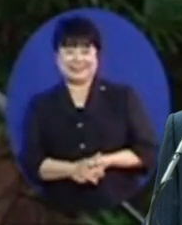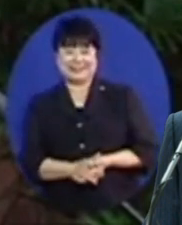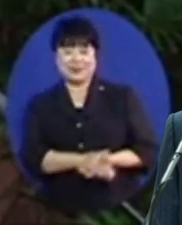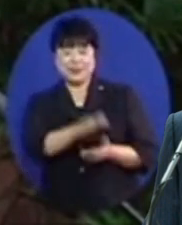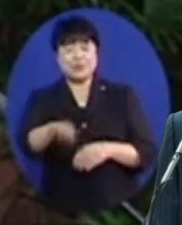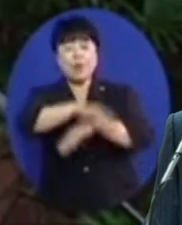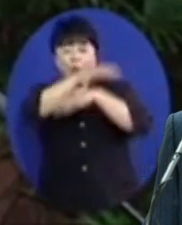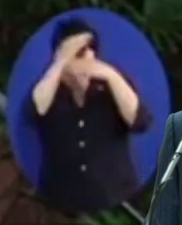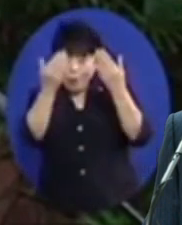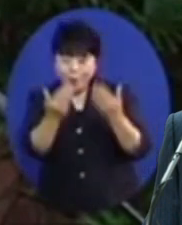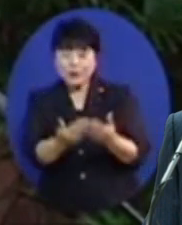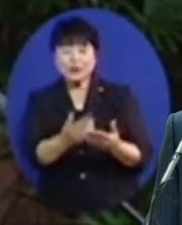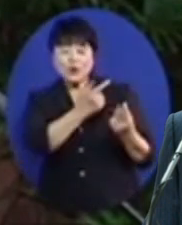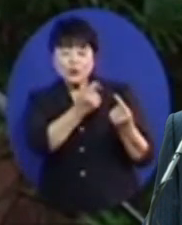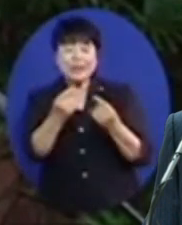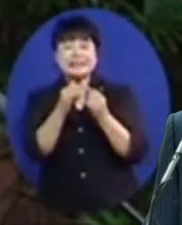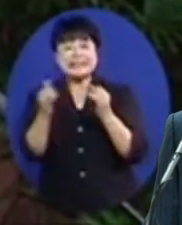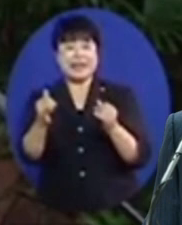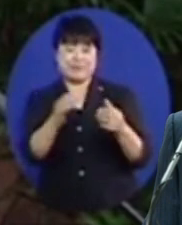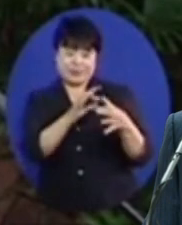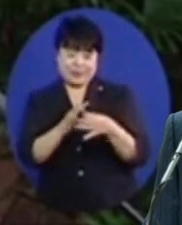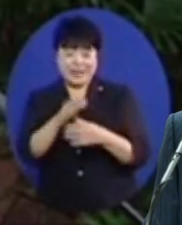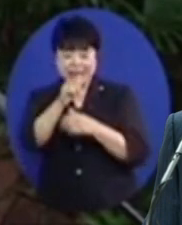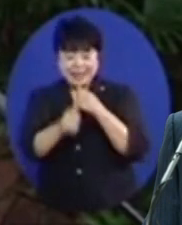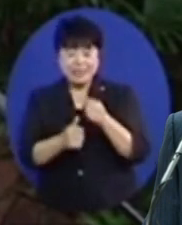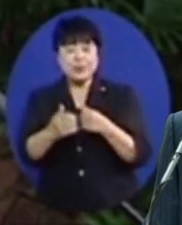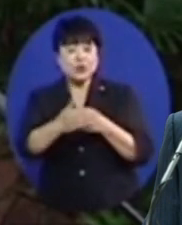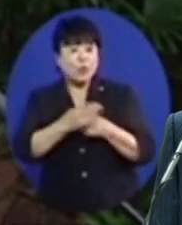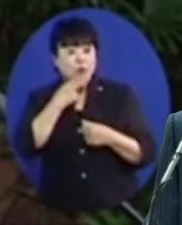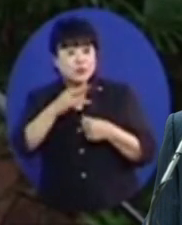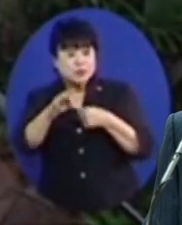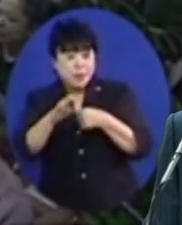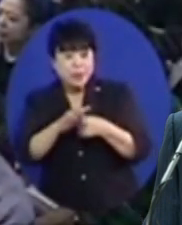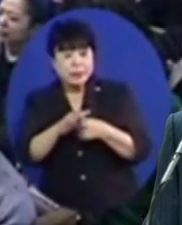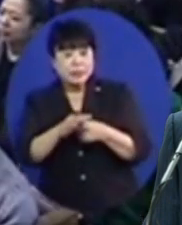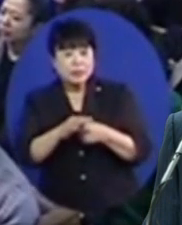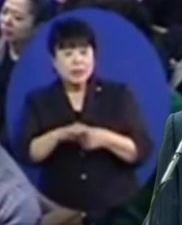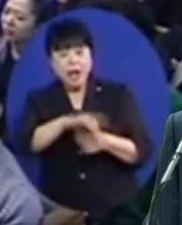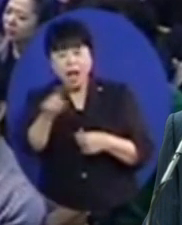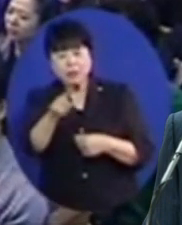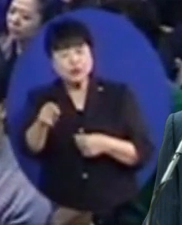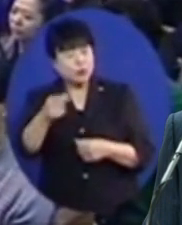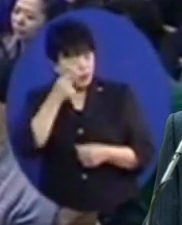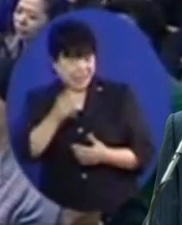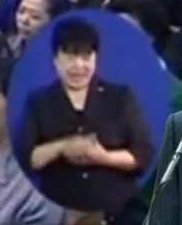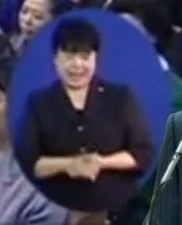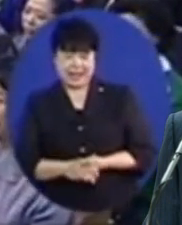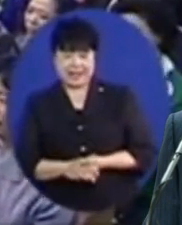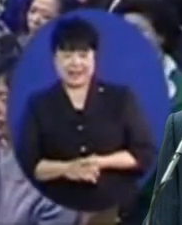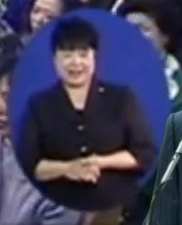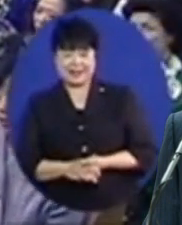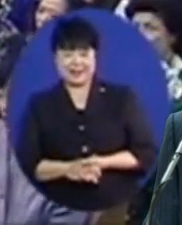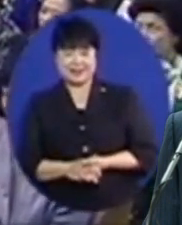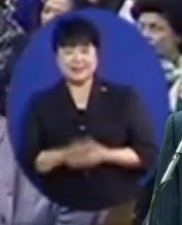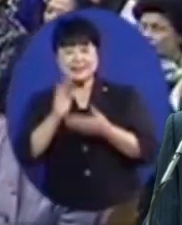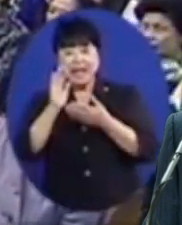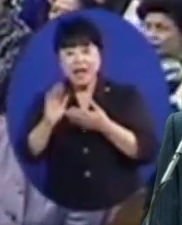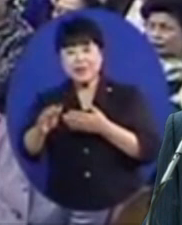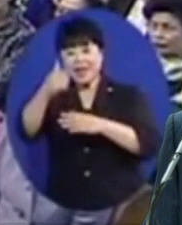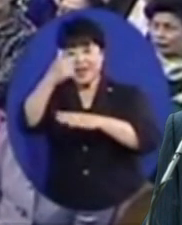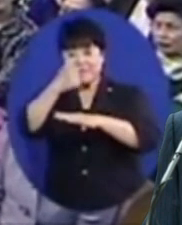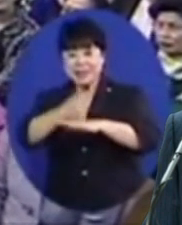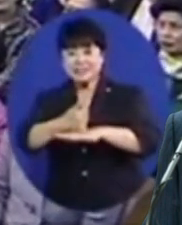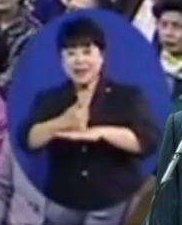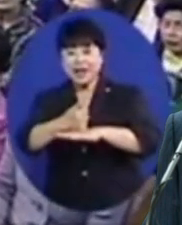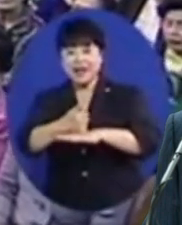우리는 모두 다 똑같은 인간으로 하나님의 도우심이 없이 무엇을 할 수 있겠습니까? 그 다음에 우리가 마지막에 해야